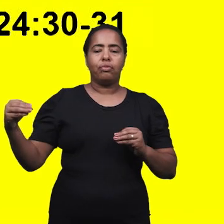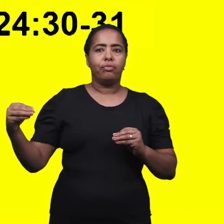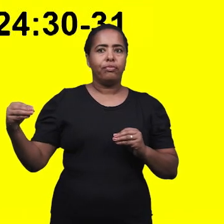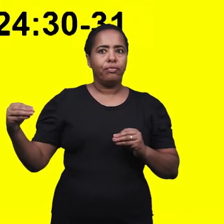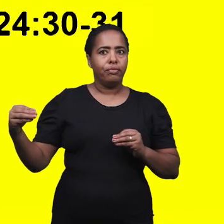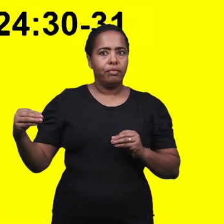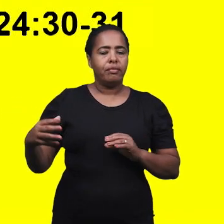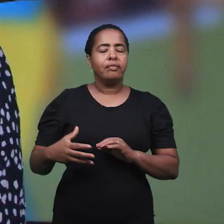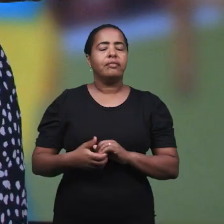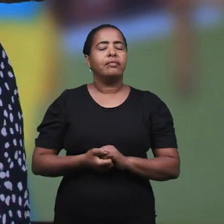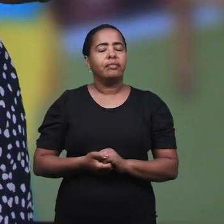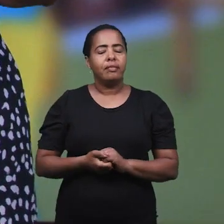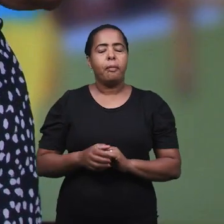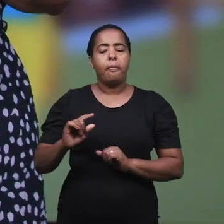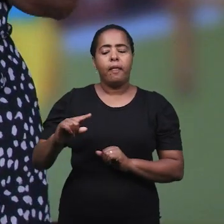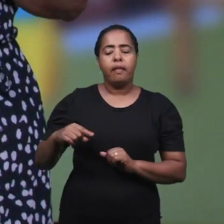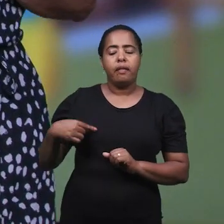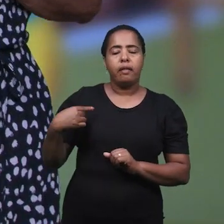il a disparu.